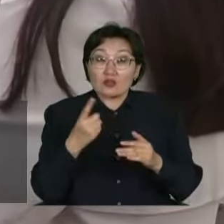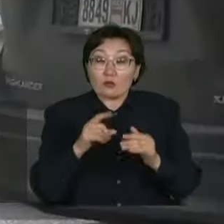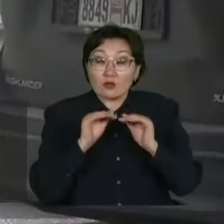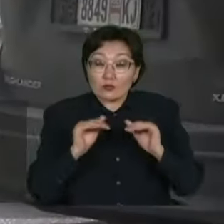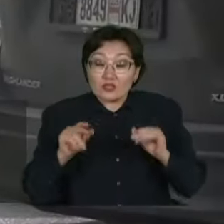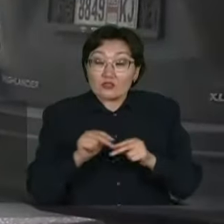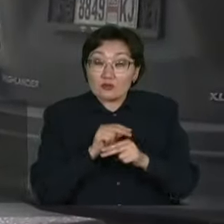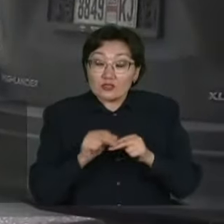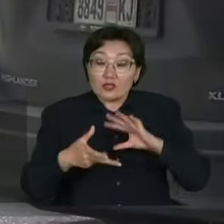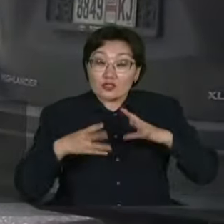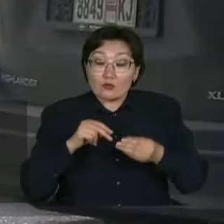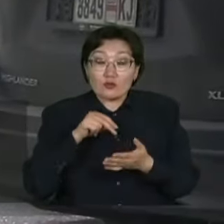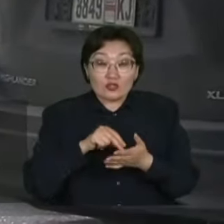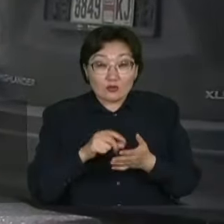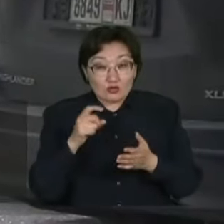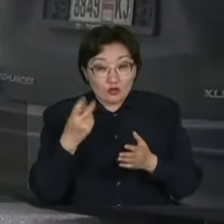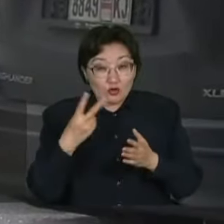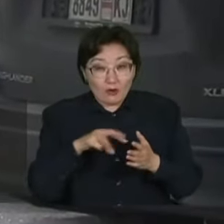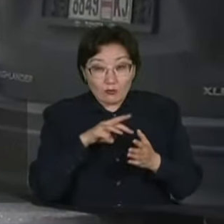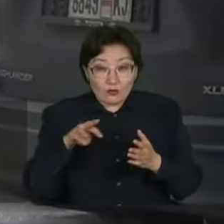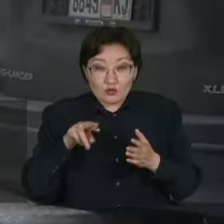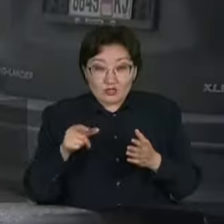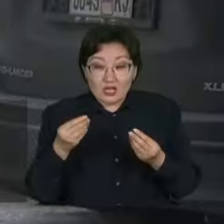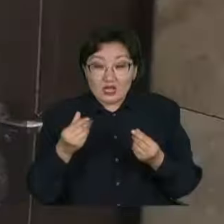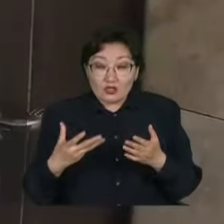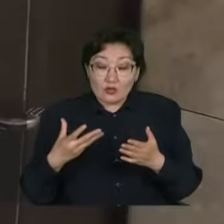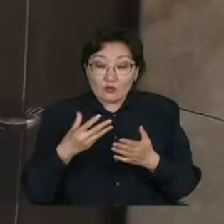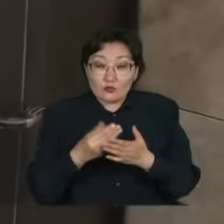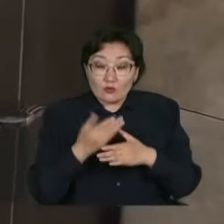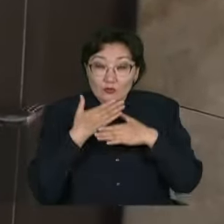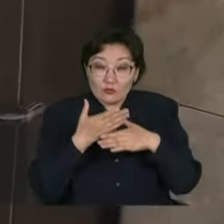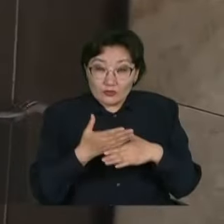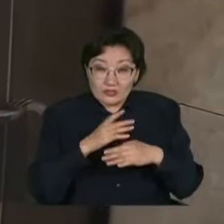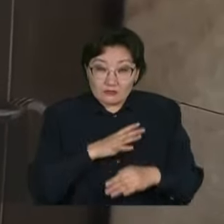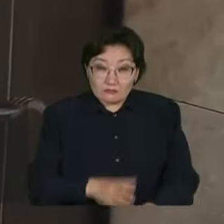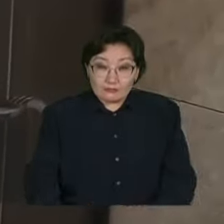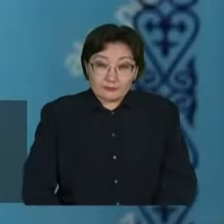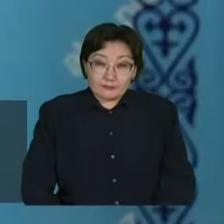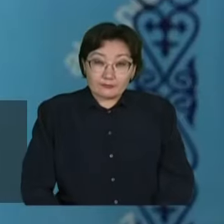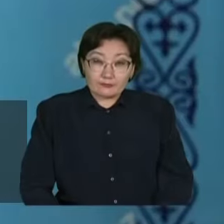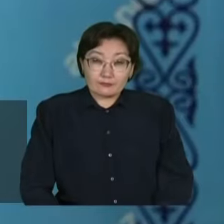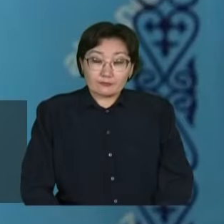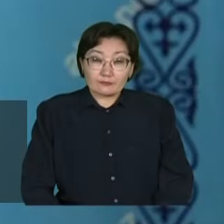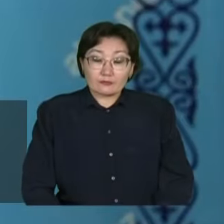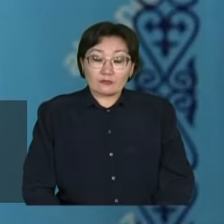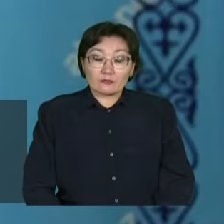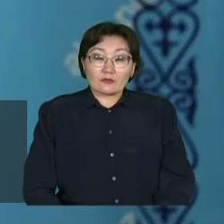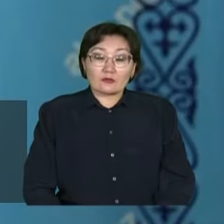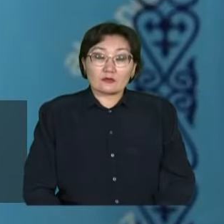баланың емделуіне жалпы сомасы 120 миллион теңге төлеуге жәрдемдескен. More